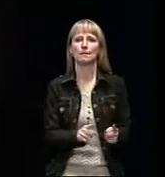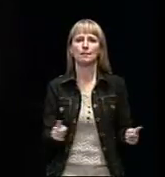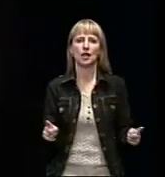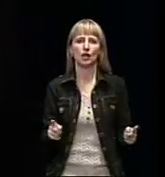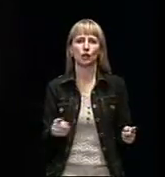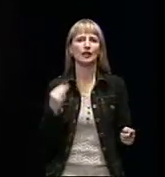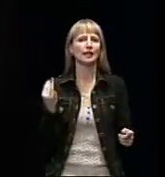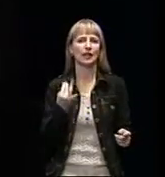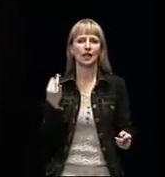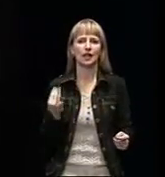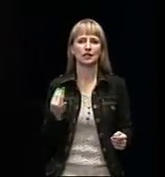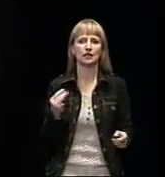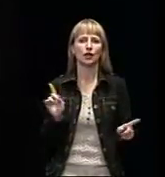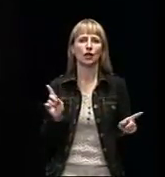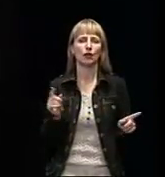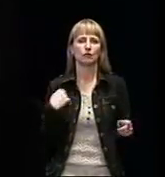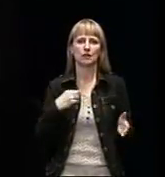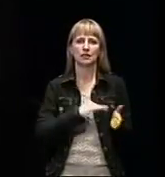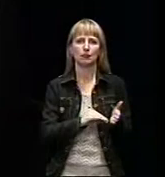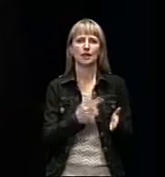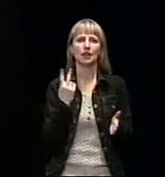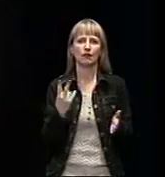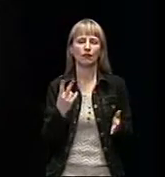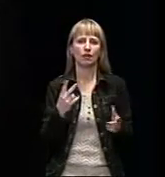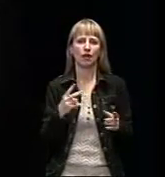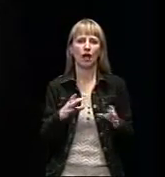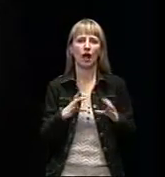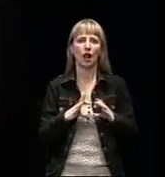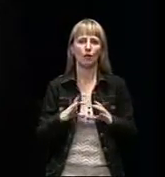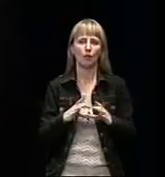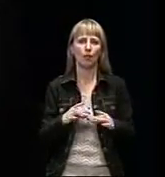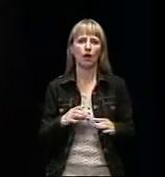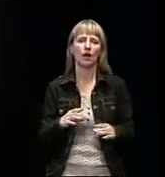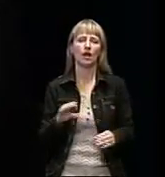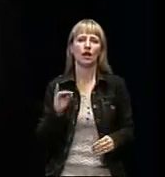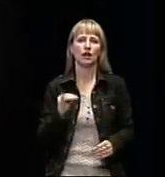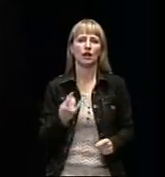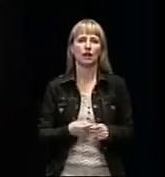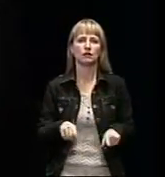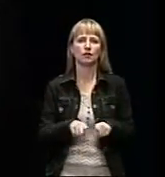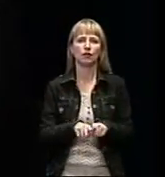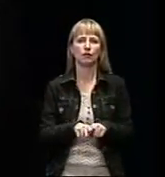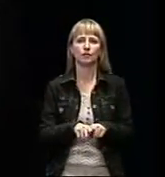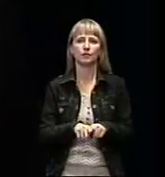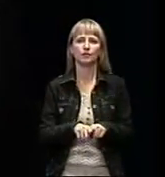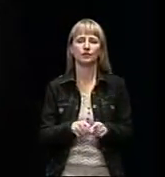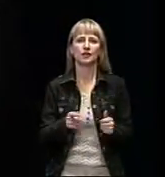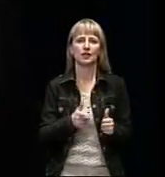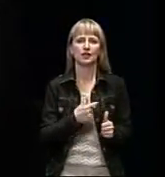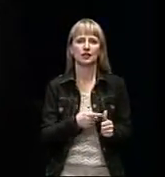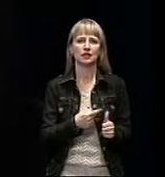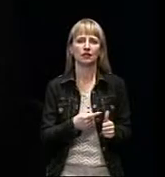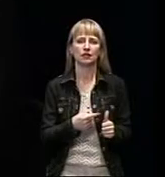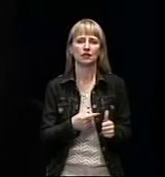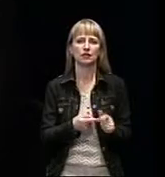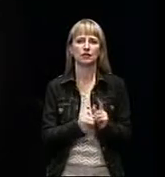интересный. Мы записали два альбома. То есть, и это такой проект называется